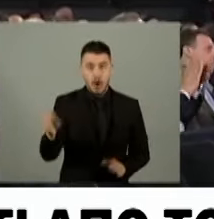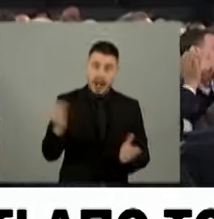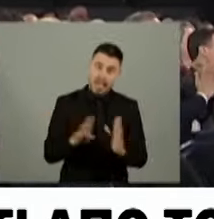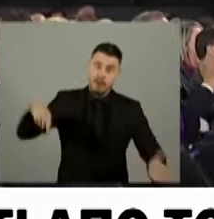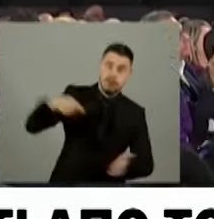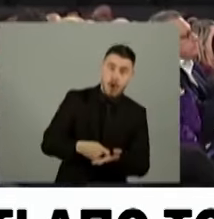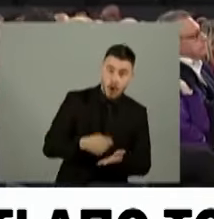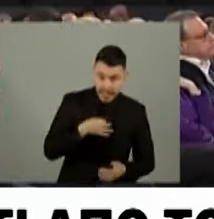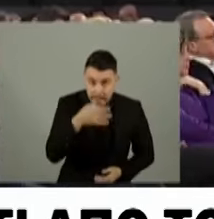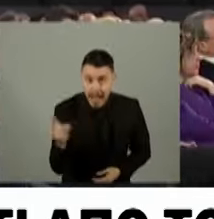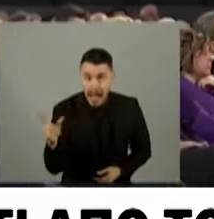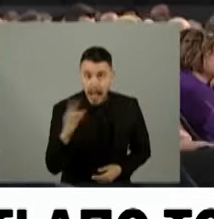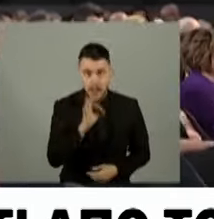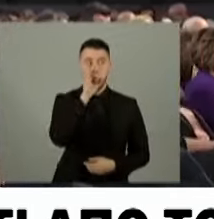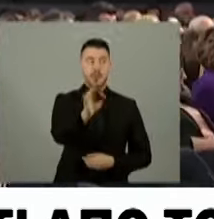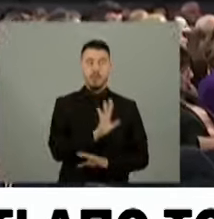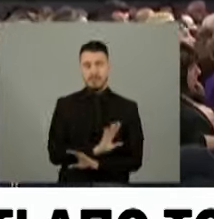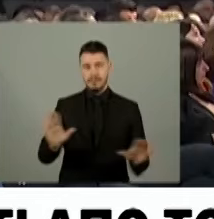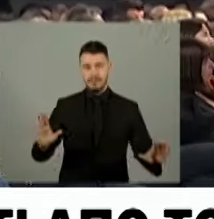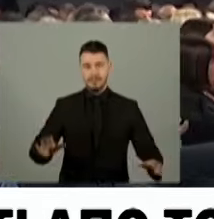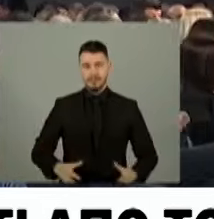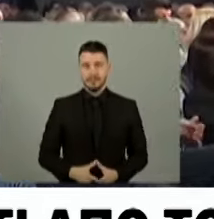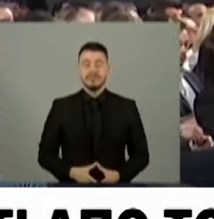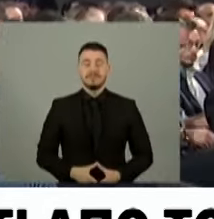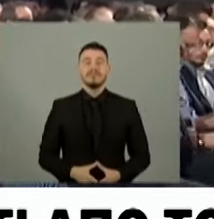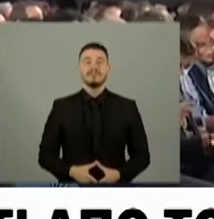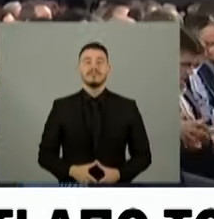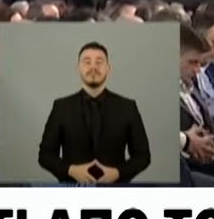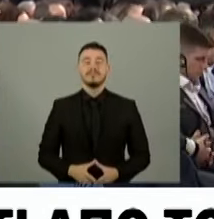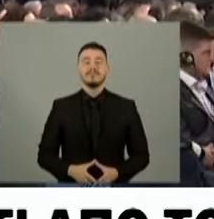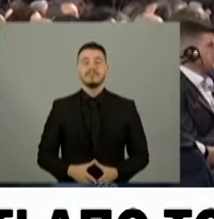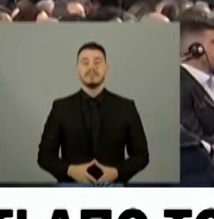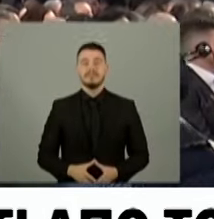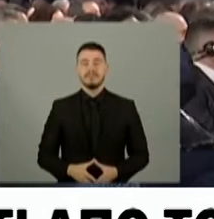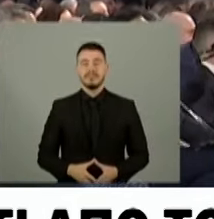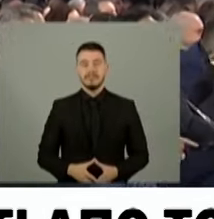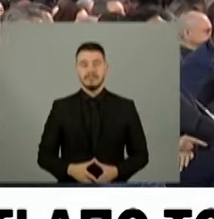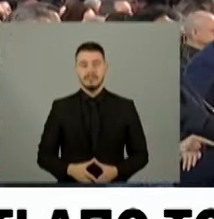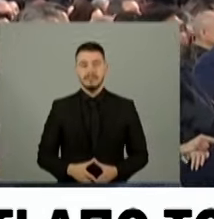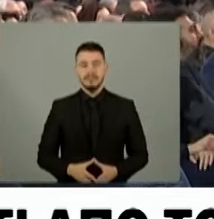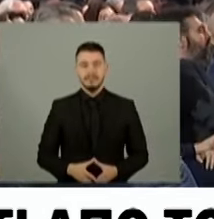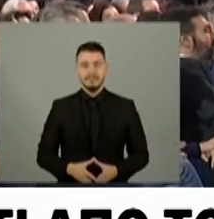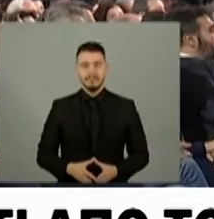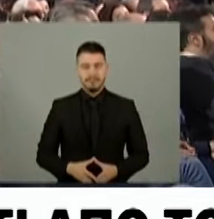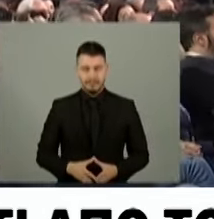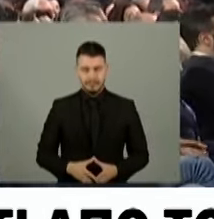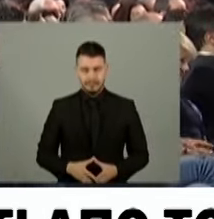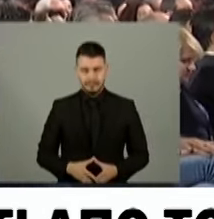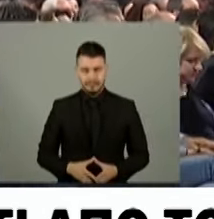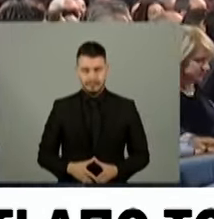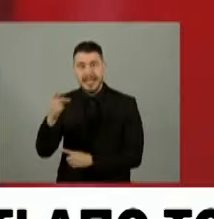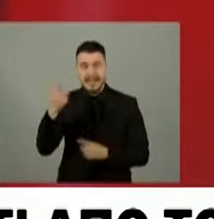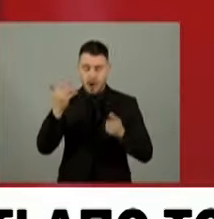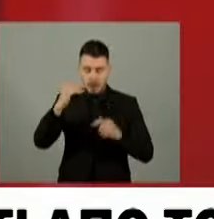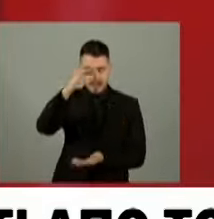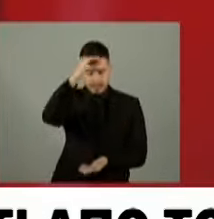έχει αντιπολίτευση, να έχει προτάσεις. Γιατί κάποιοι κάποιους εκφράζουν στην ελληνική κοινωνία και στην ελληνική πολιτική σκηνή.